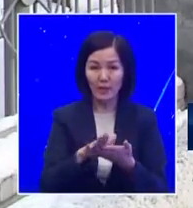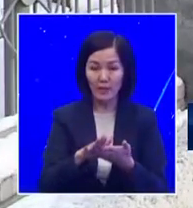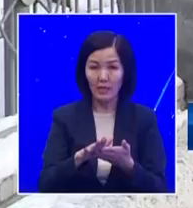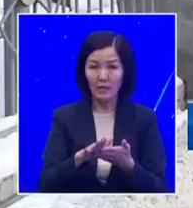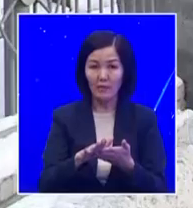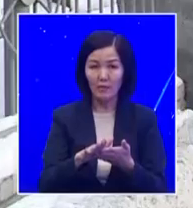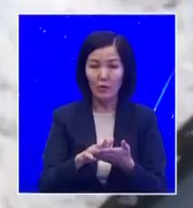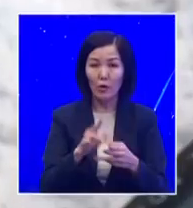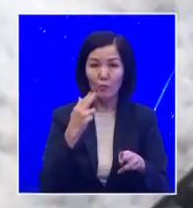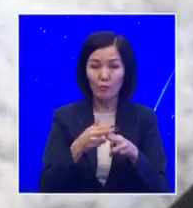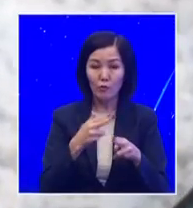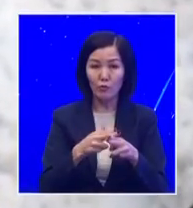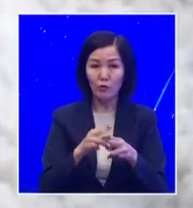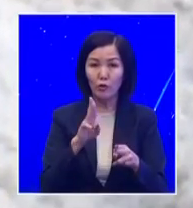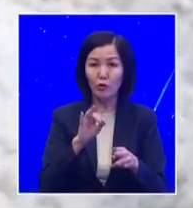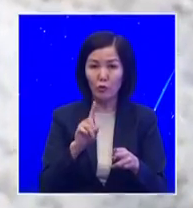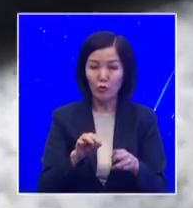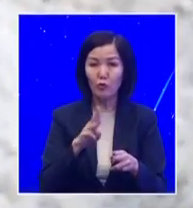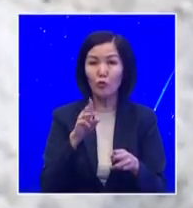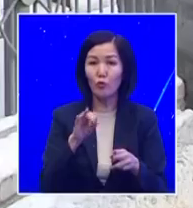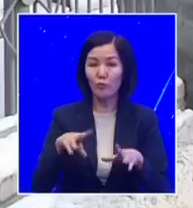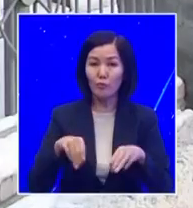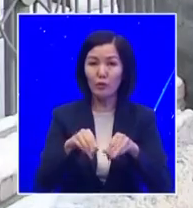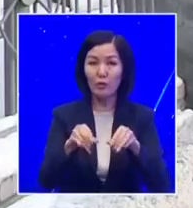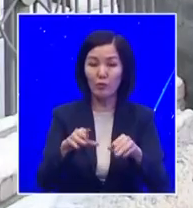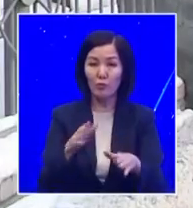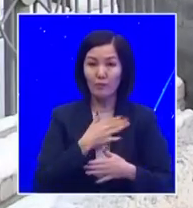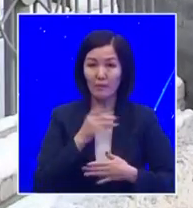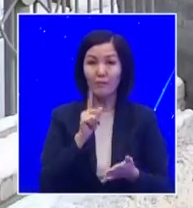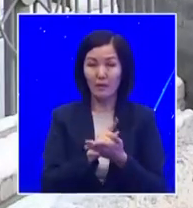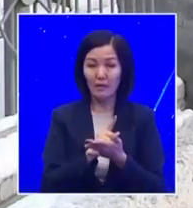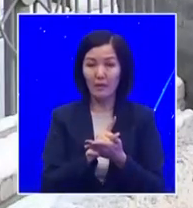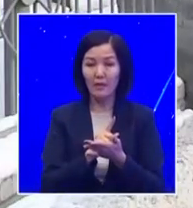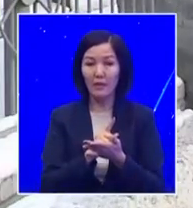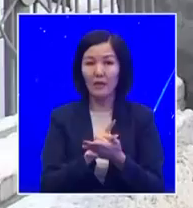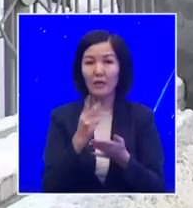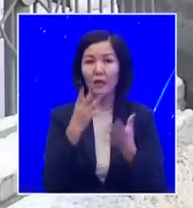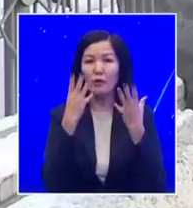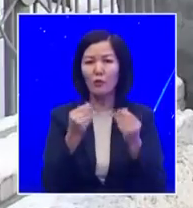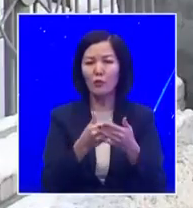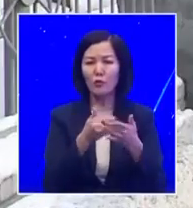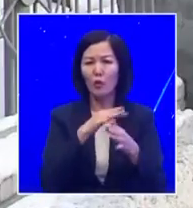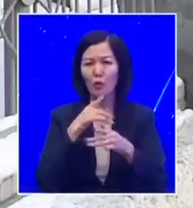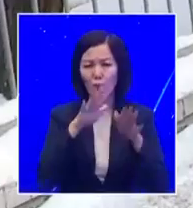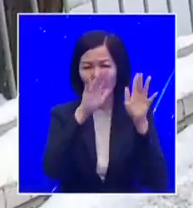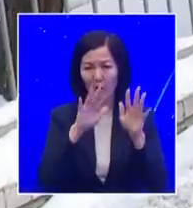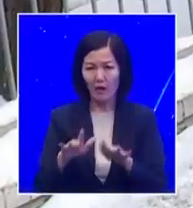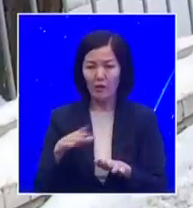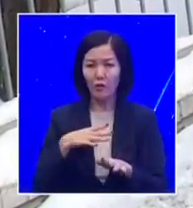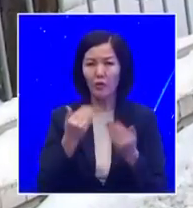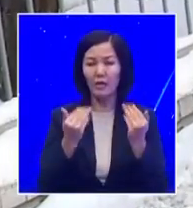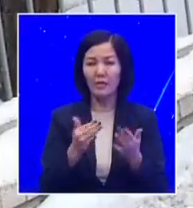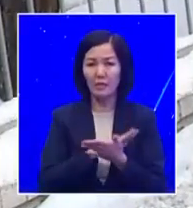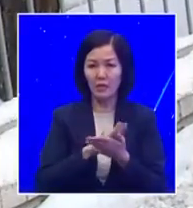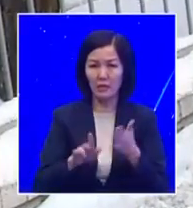тазалап, мұз болса тұзбен құмды сеуіп, ол біздің міндет. Енді алдында екі күн білесіздер көп қар жауды, соны қазір